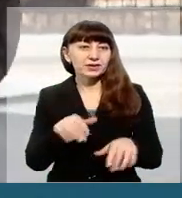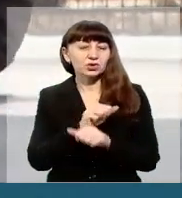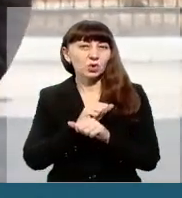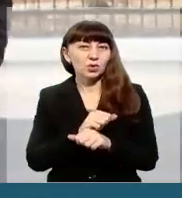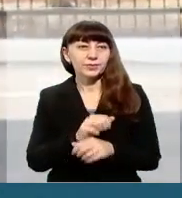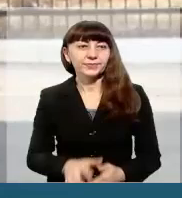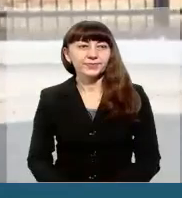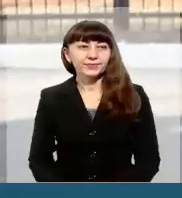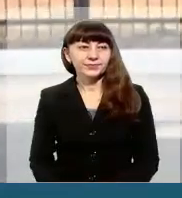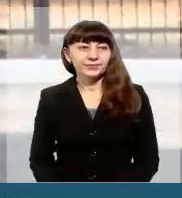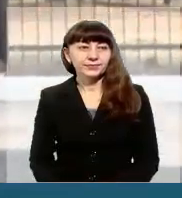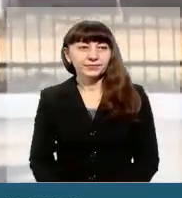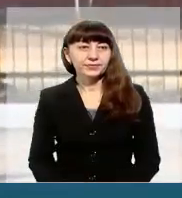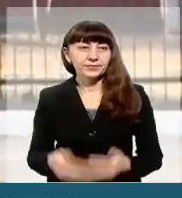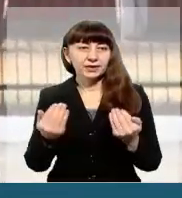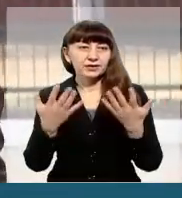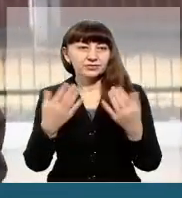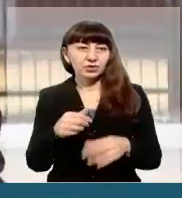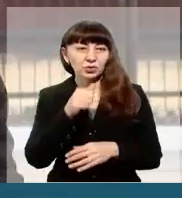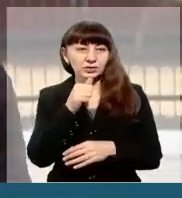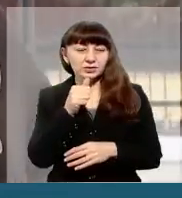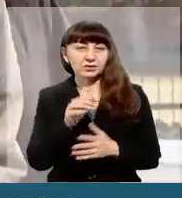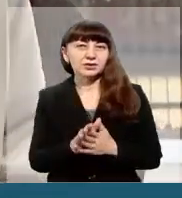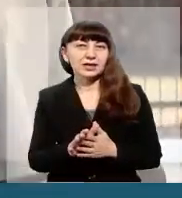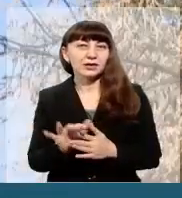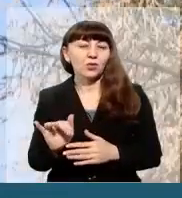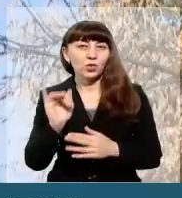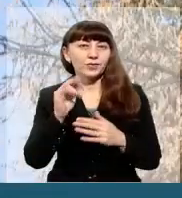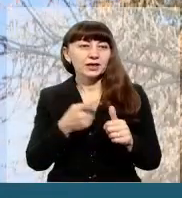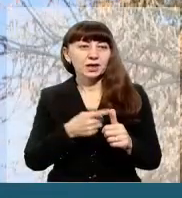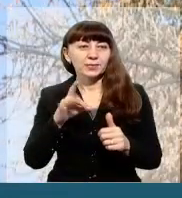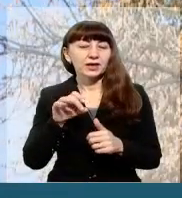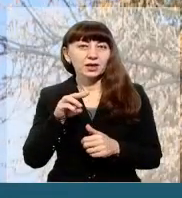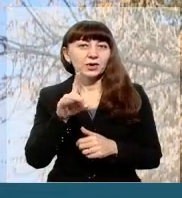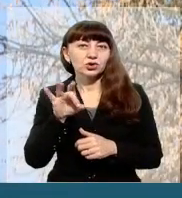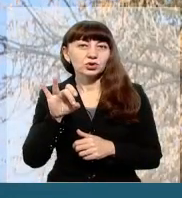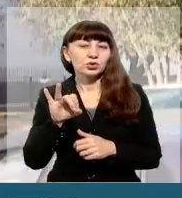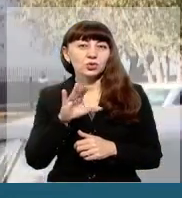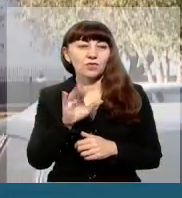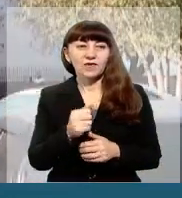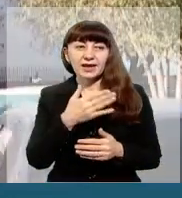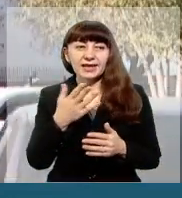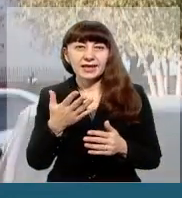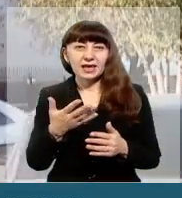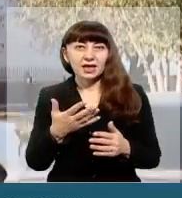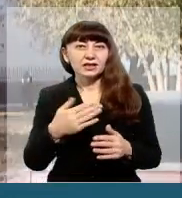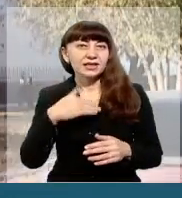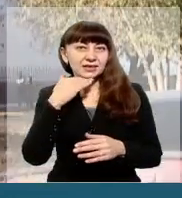тапшылығы жойылды. Студенттердің барлығы жатын орынмен қамтамасыз етілген. Бейбіт Нұрмұқанов, Әмірлан Байғоныс, Ер Ахметшин, Қостанай телеарнасы.